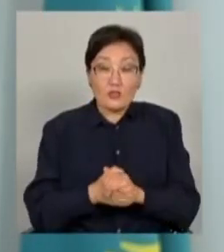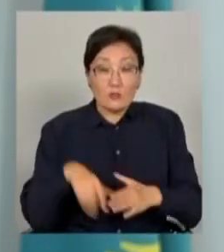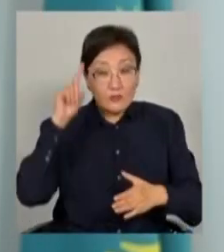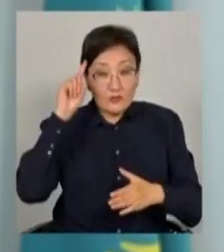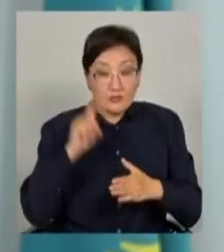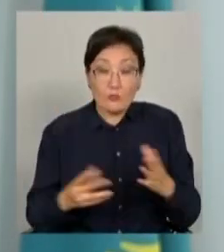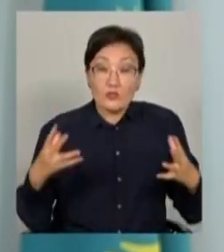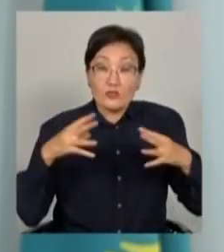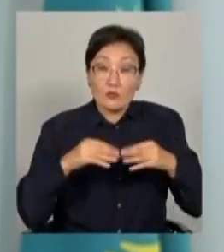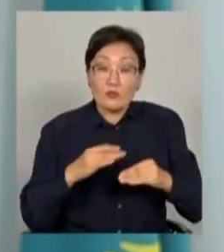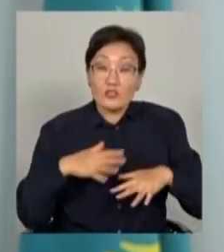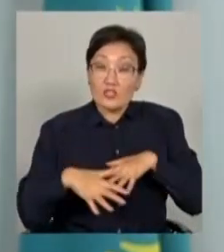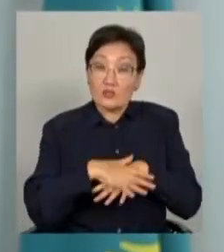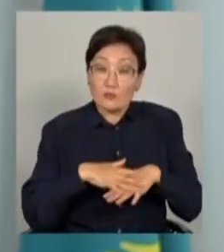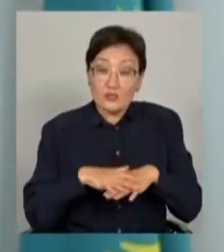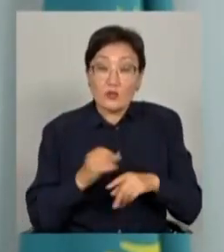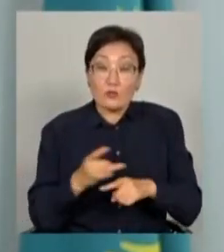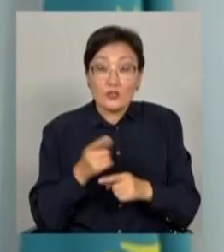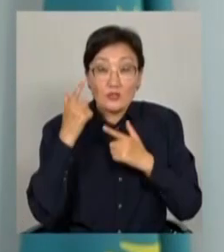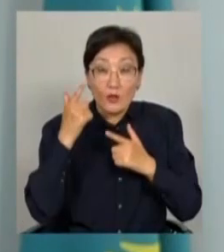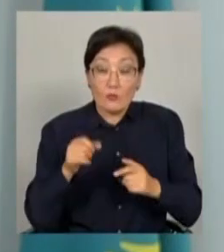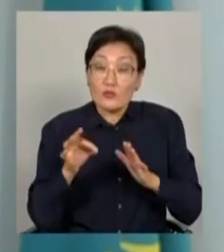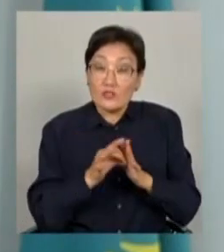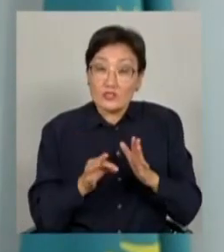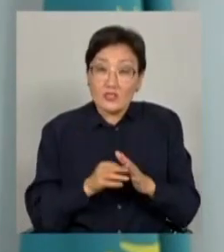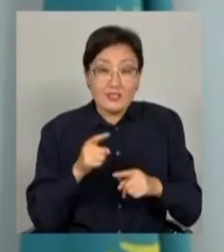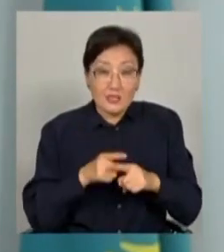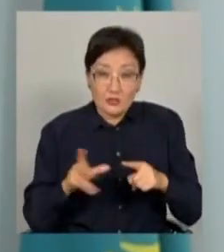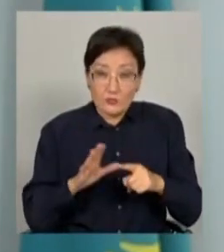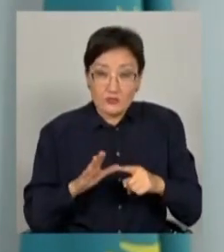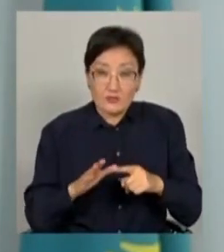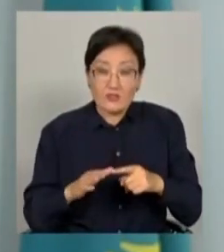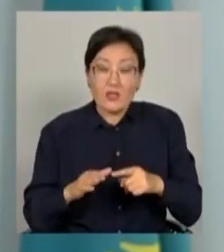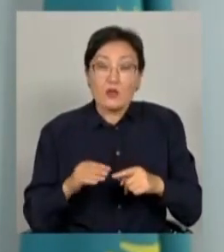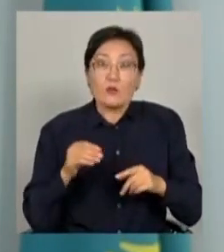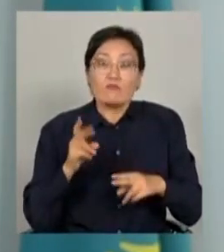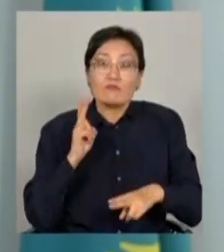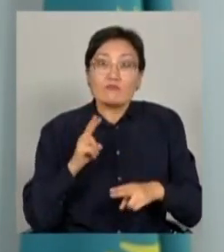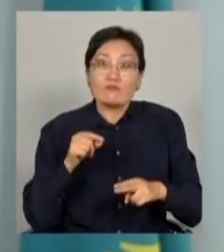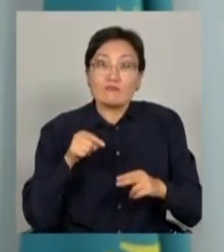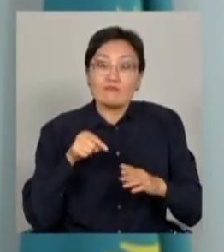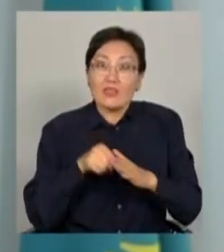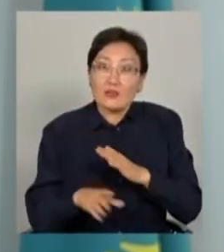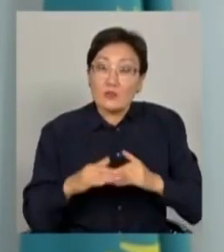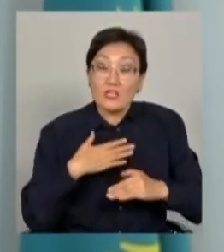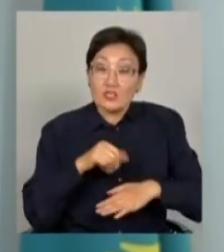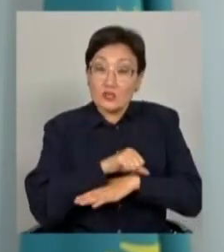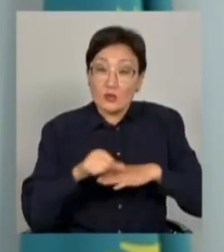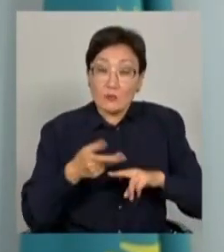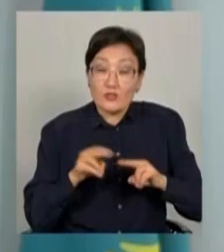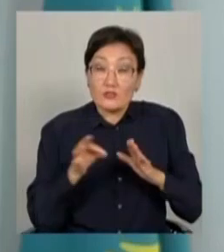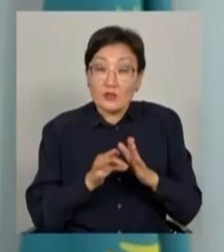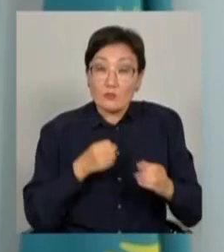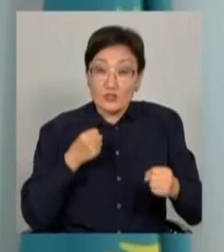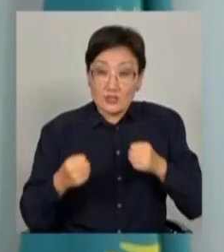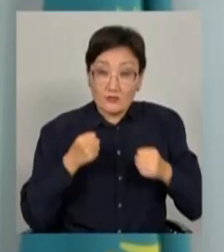дата объединяет наш народ и ещё раз напоминает о принципах неделимости неприкосновенности нашей территории те принципы которые прочно